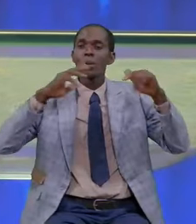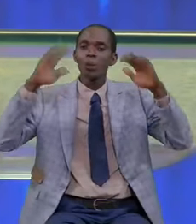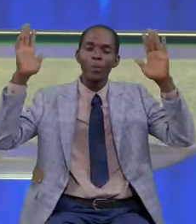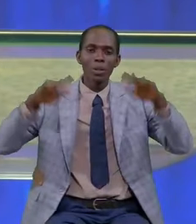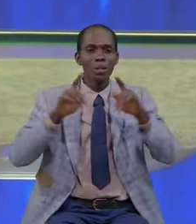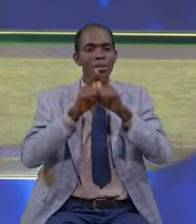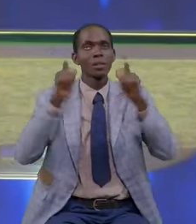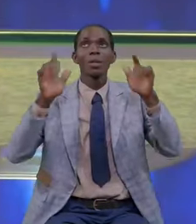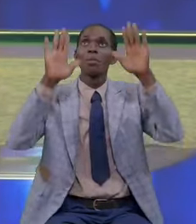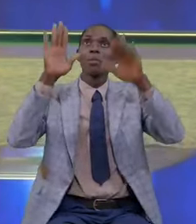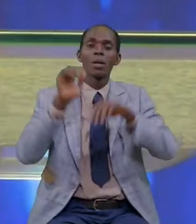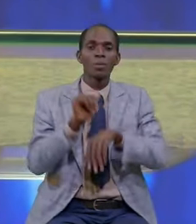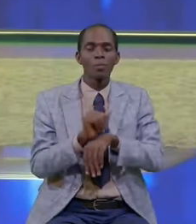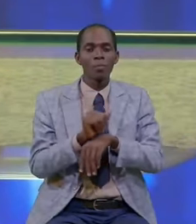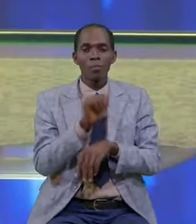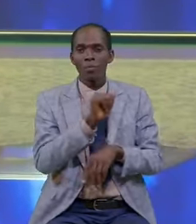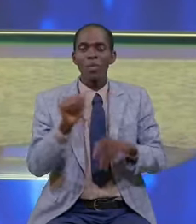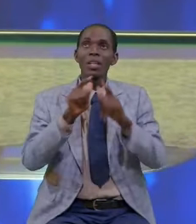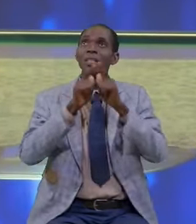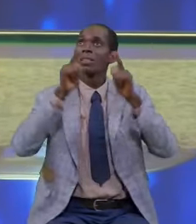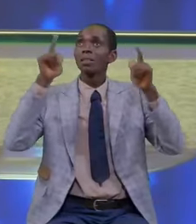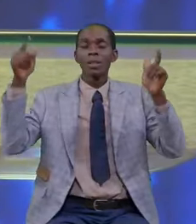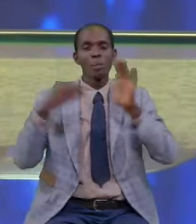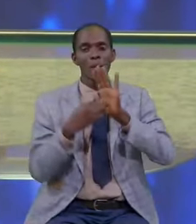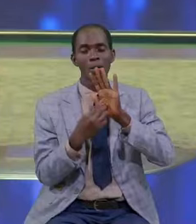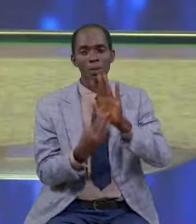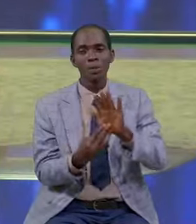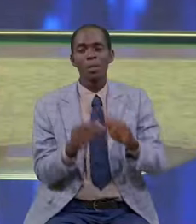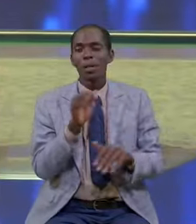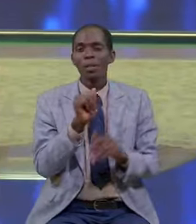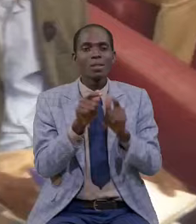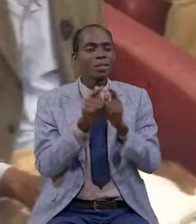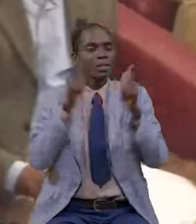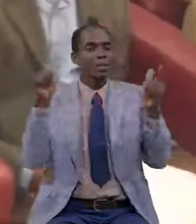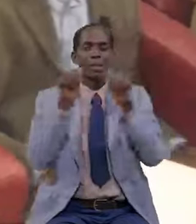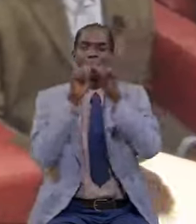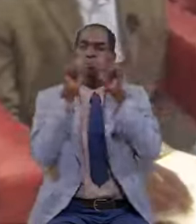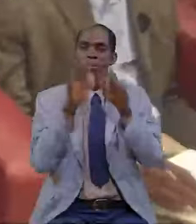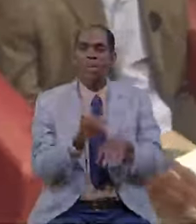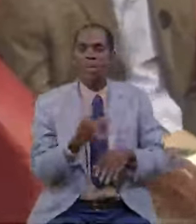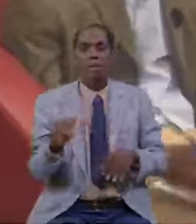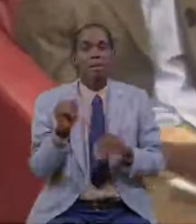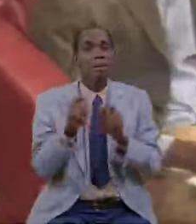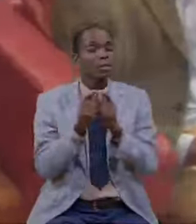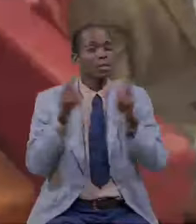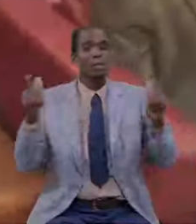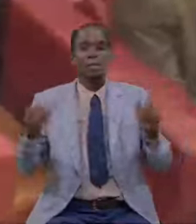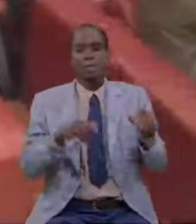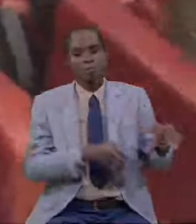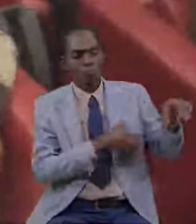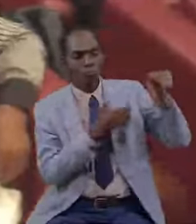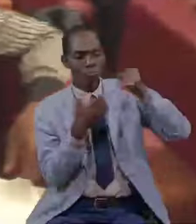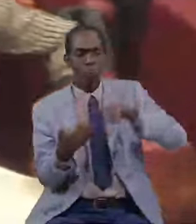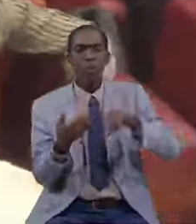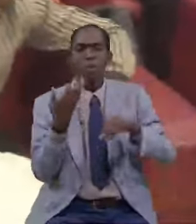miracle, une grande manifestation, une grande bénédiction, une grande effusion sur